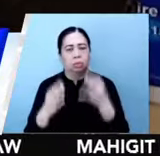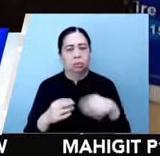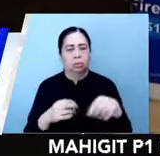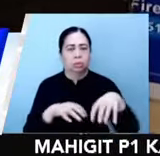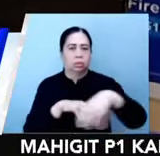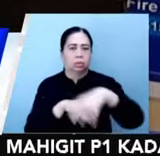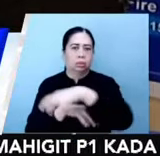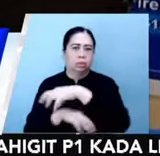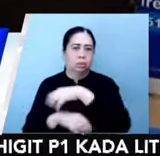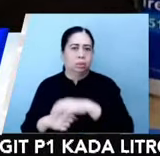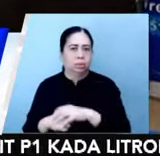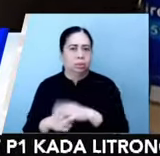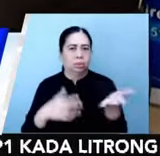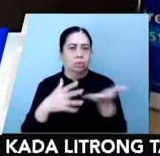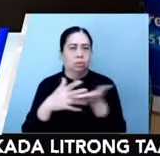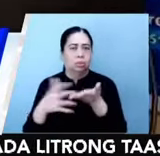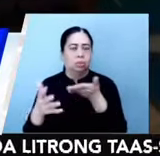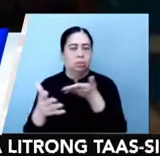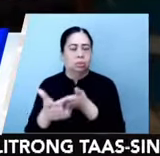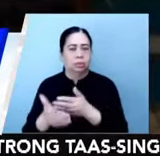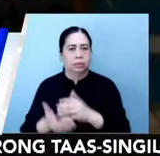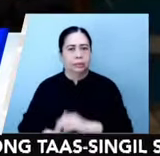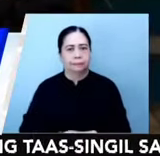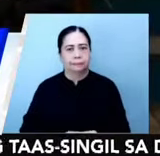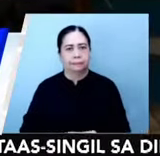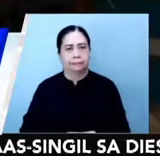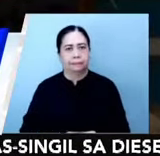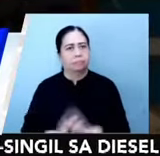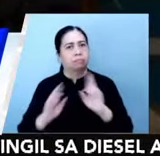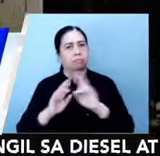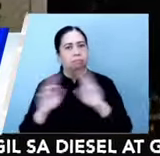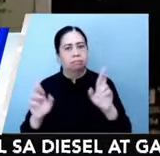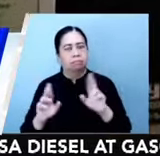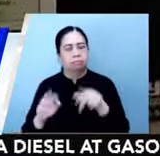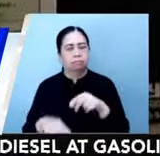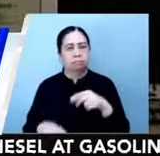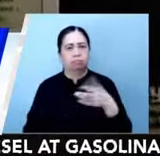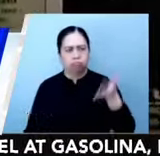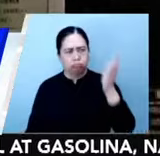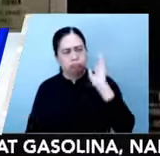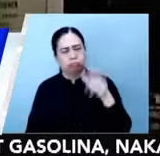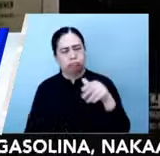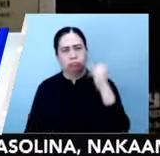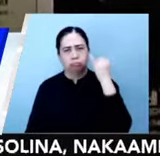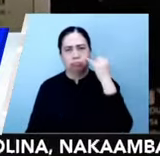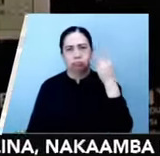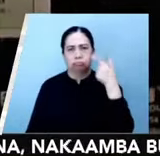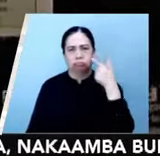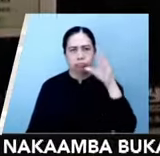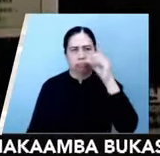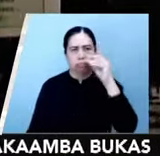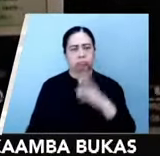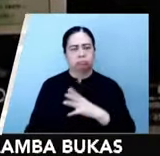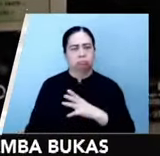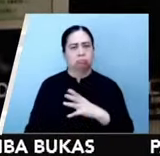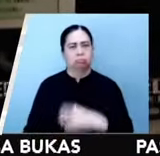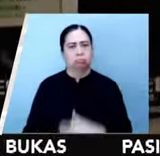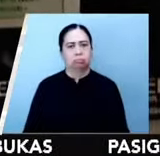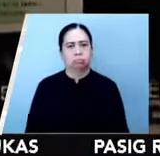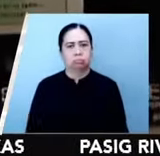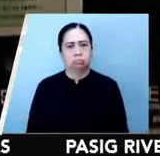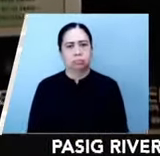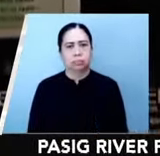na sampahan siya ng reklamo. Handa raw harapin niya ni Godoy. Ito ang unang balita, Nico Wahe, para sa GMA Integrated